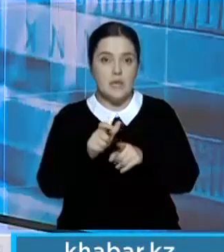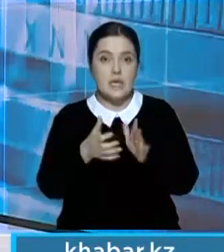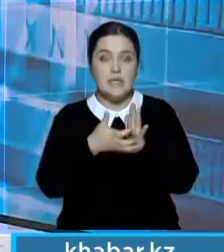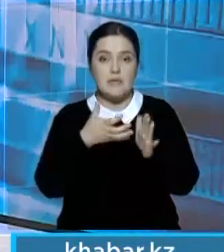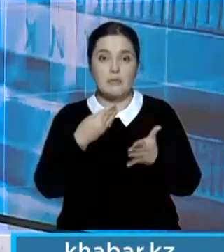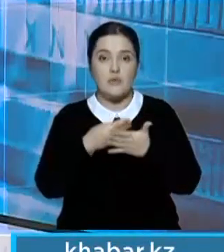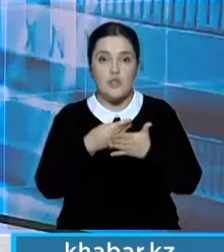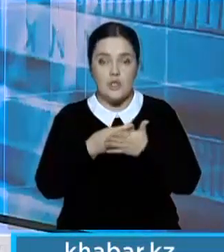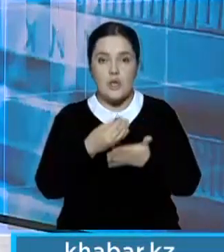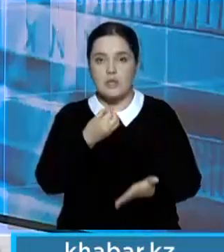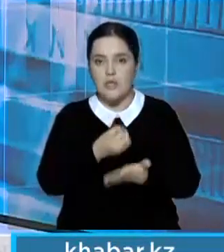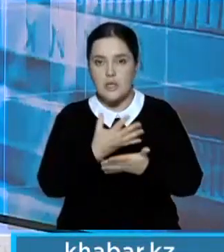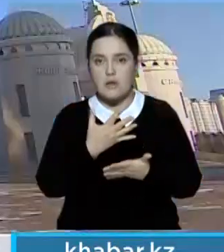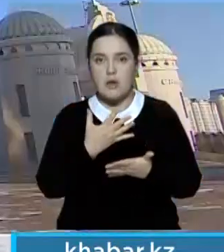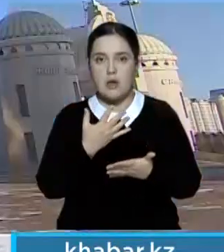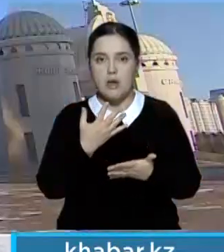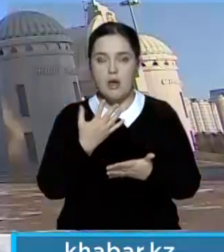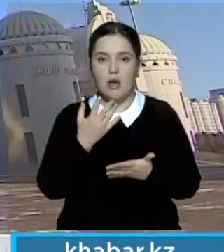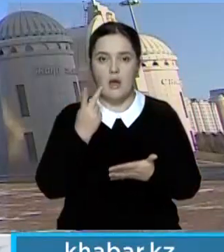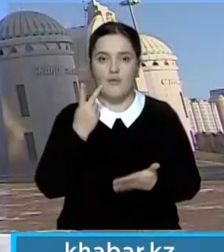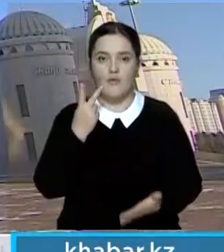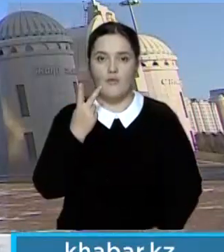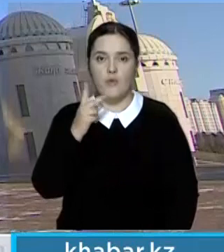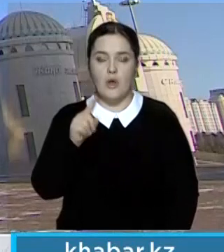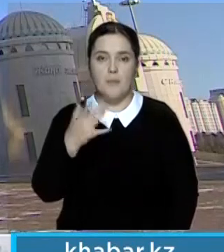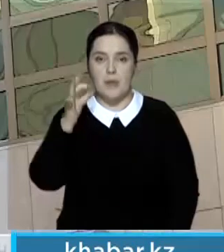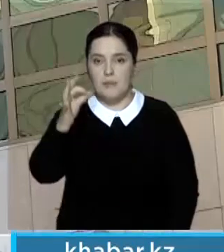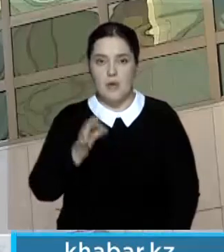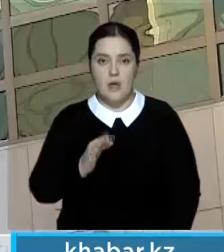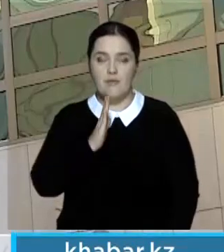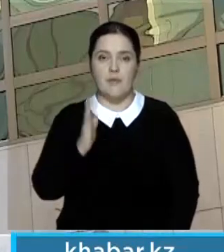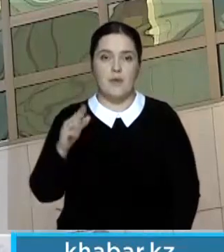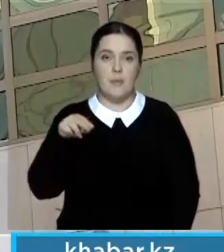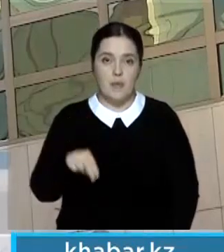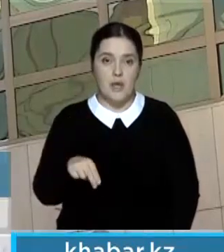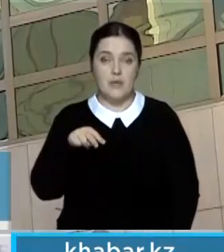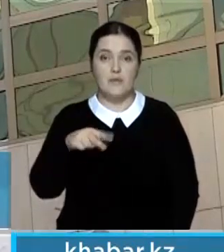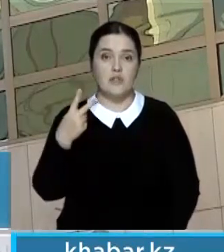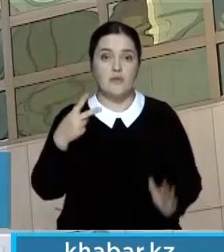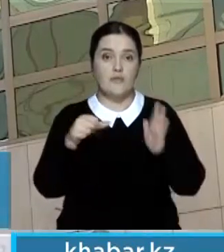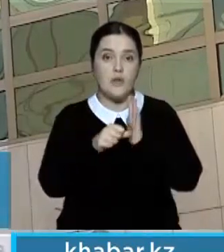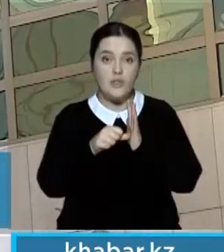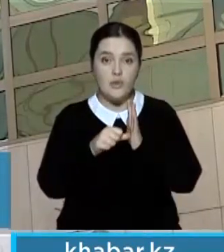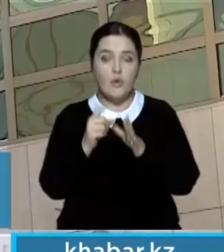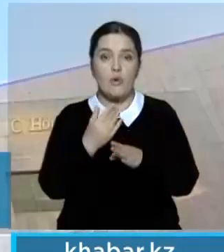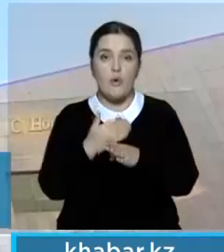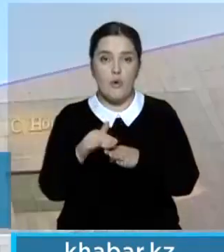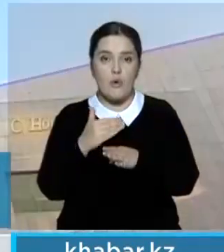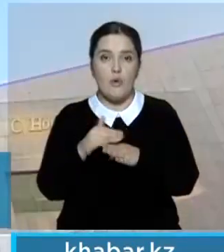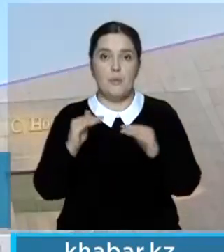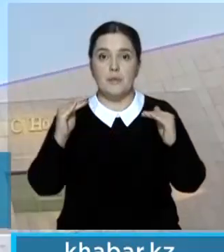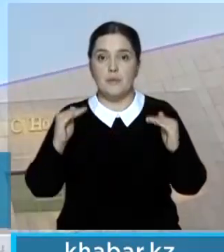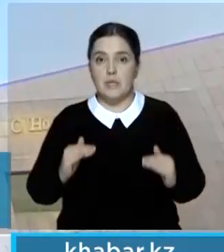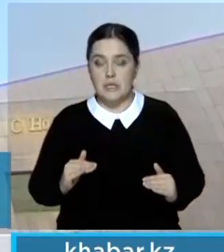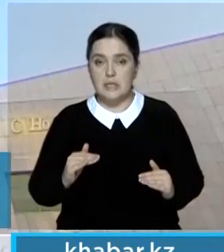его словам, дефицит бюджета оценивается на уровне чуть больше 2,5% от ВВП. А к 2026